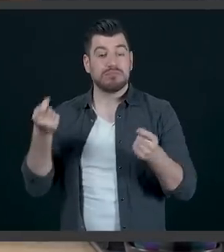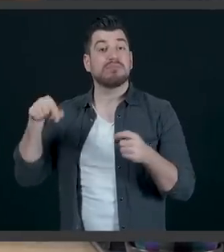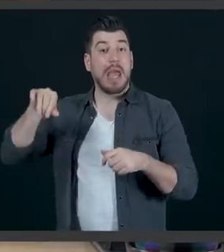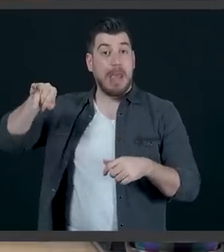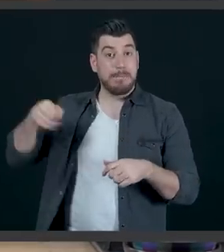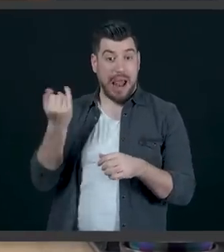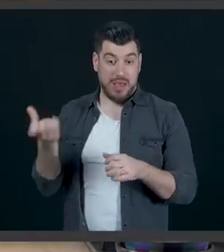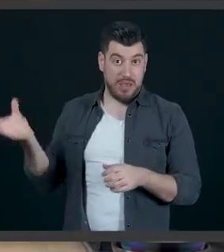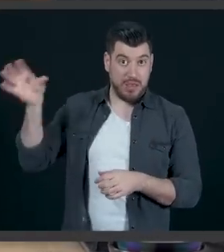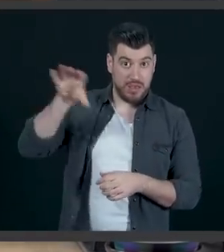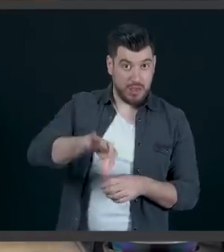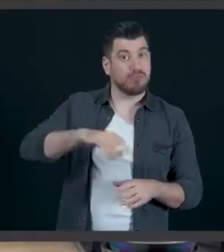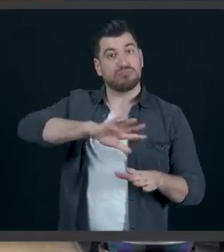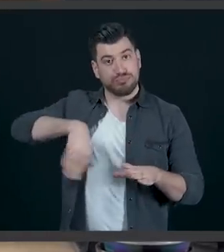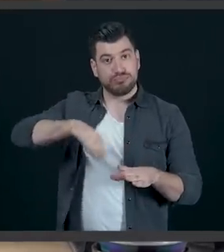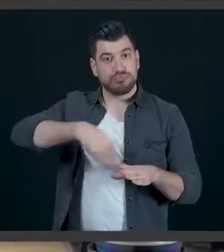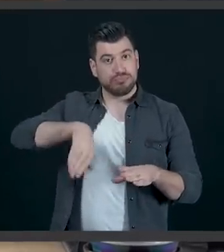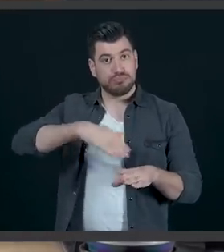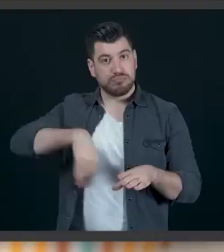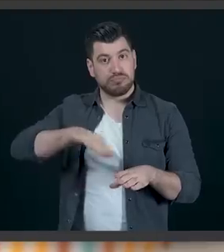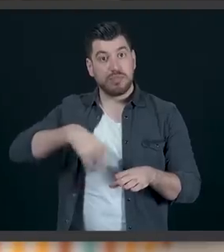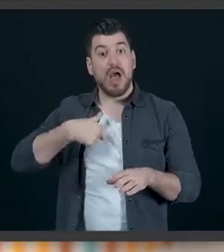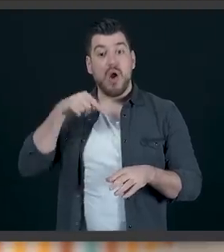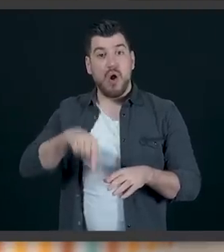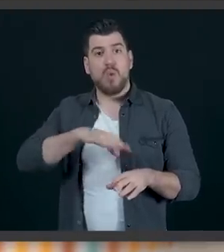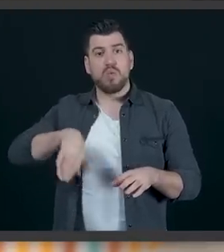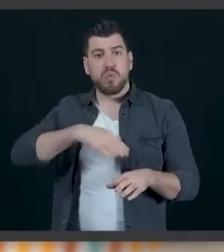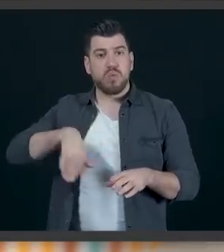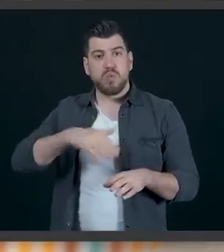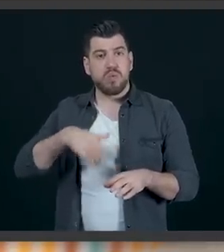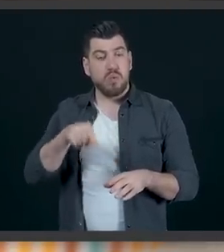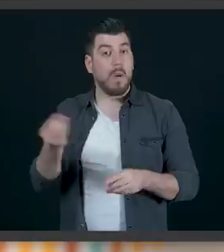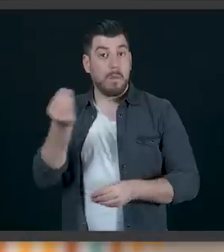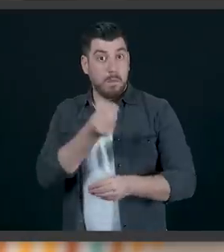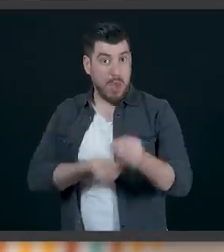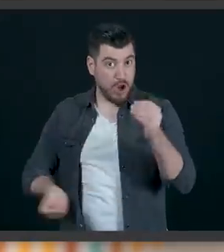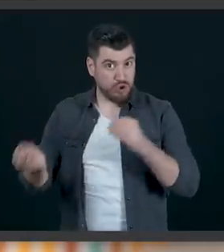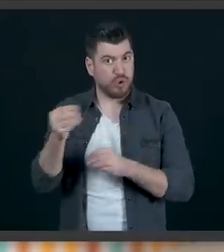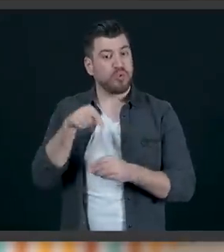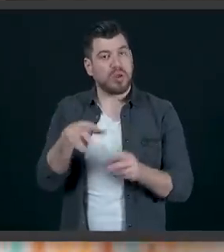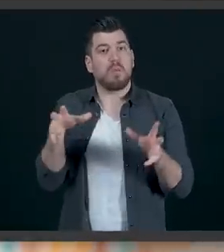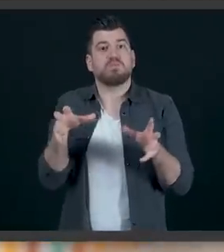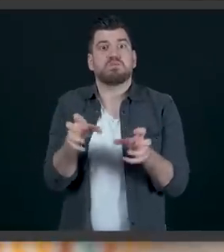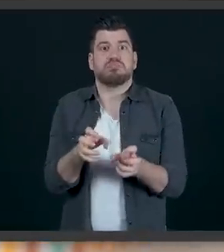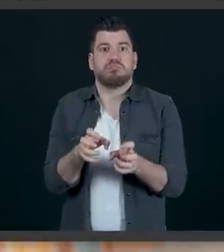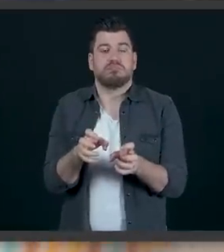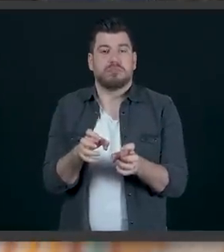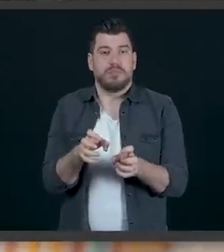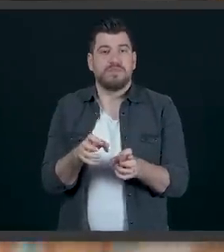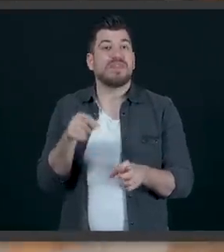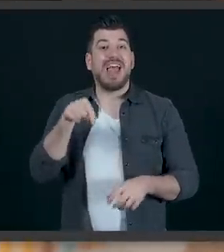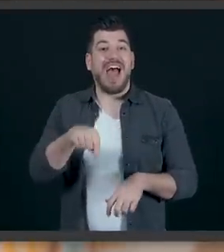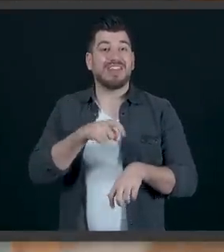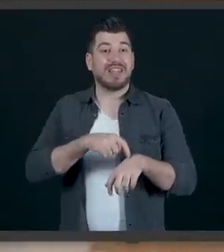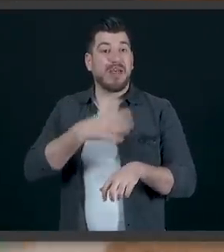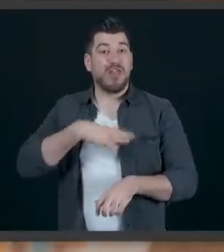έριξα το μέλι μέσα στο ταχίνι, αρχίζω να ανακατεύω. Όσο ανακατέψω περισσότερο, τόσο πιο πολύ θα σφίξει το μείγμα. Και